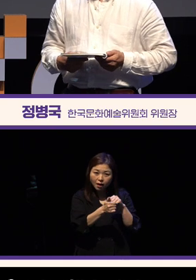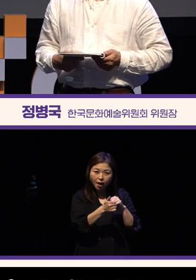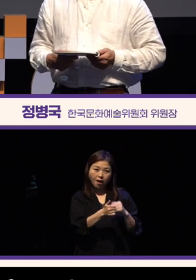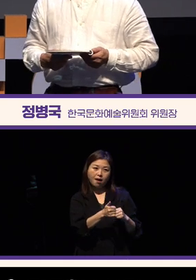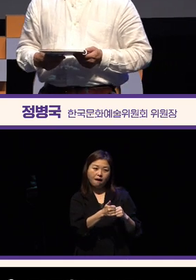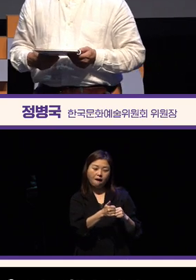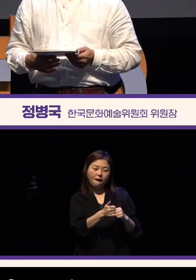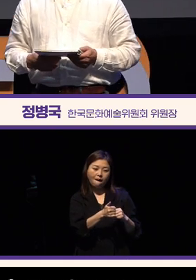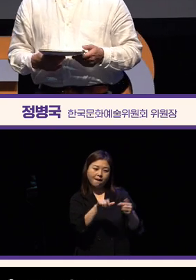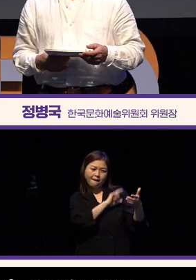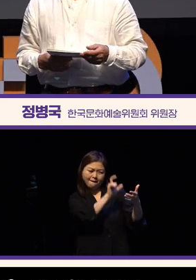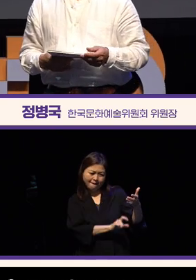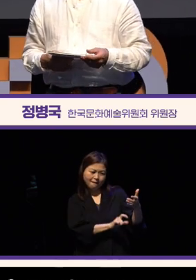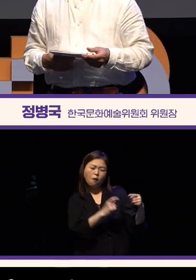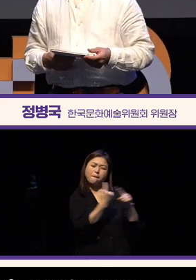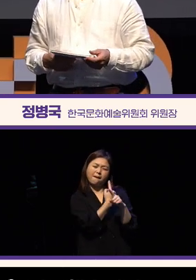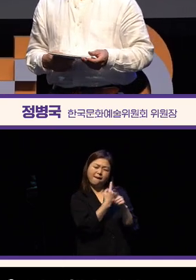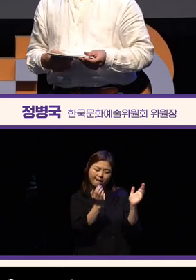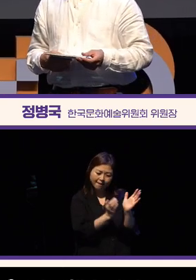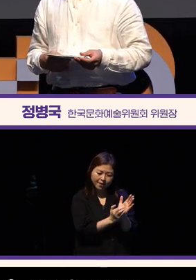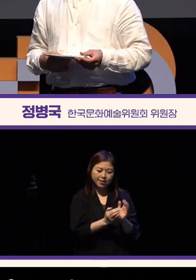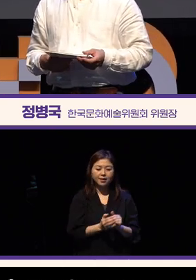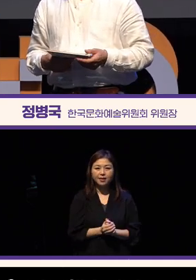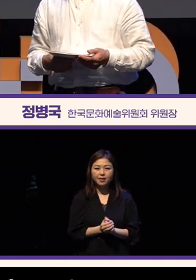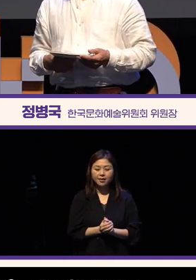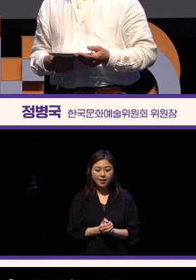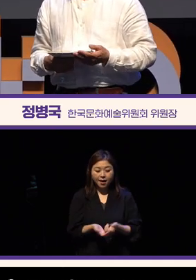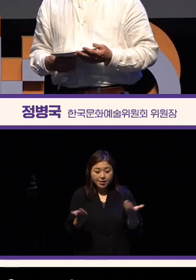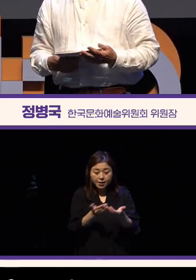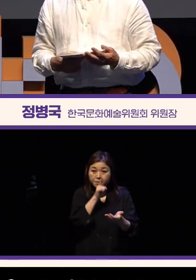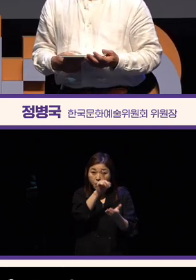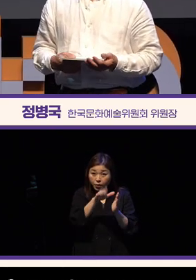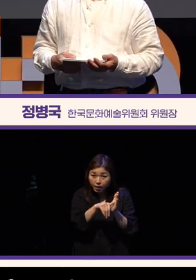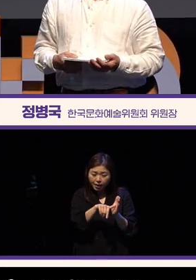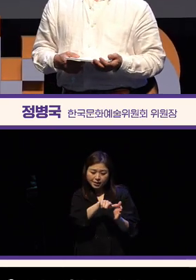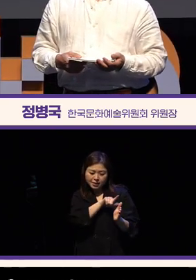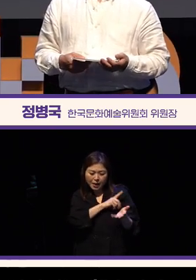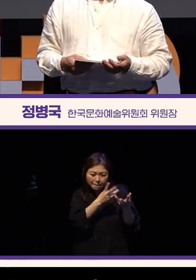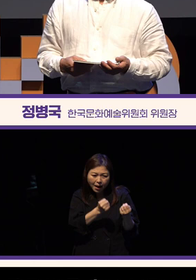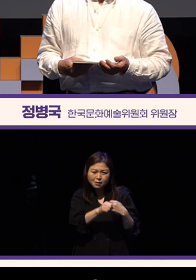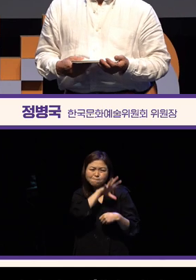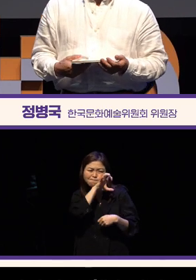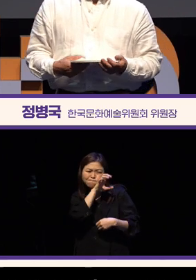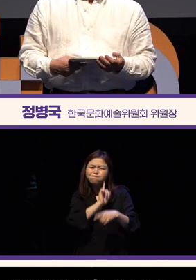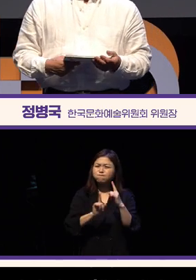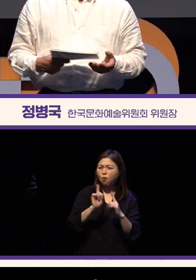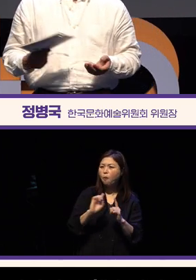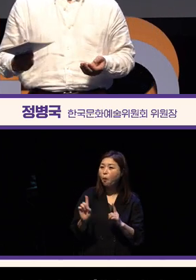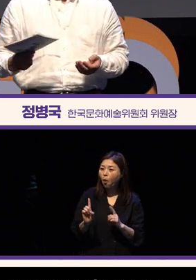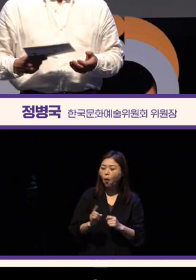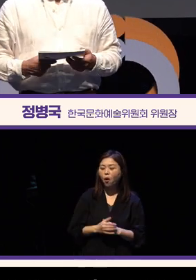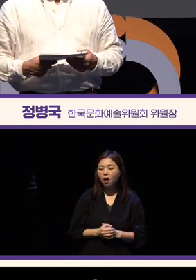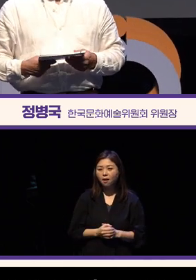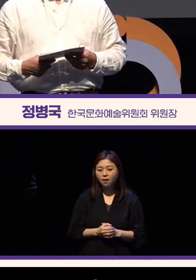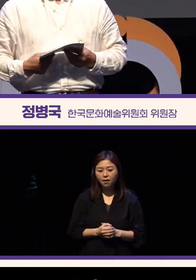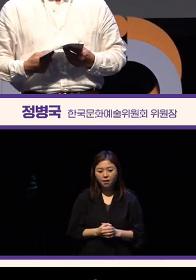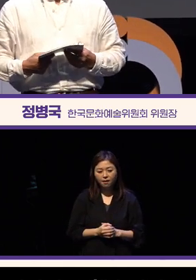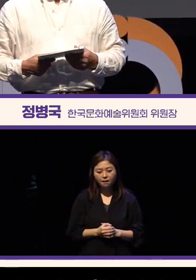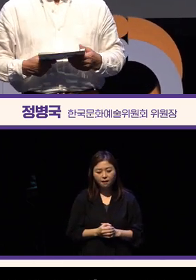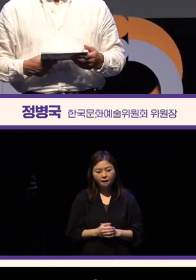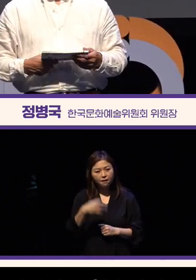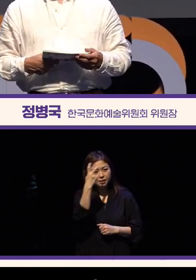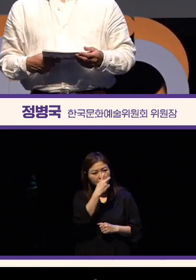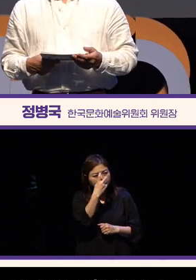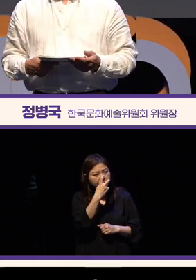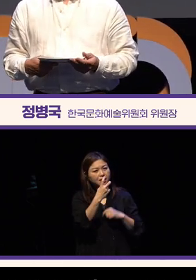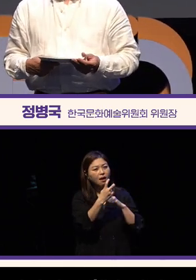전면 재정비를 했습니다. 현장 업무 보고에서 가장 많이 나왔던 얘기 중에 하나가 바로 이